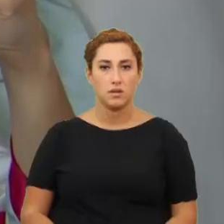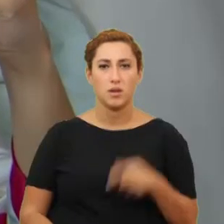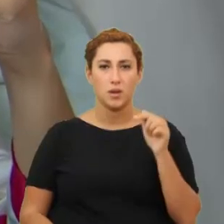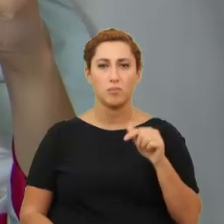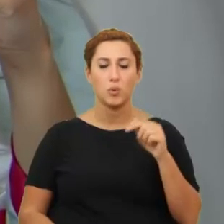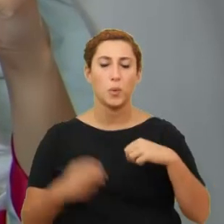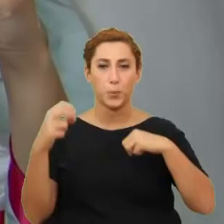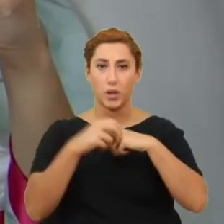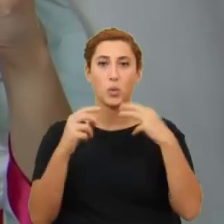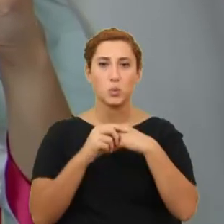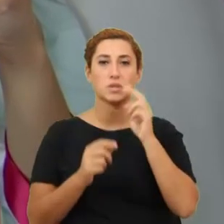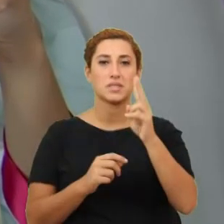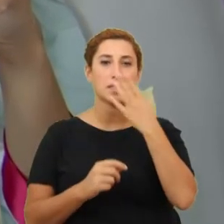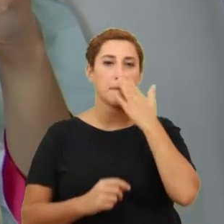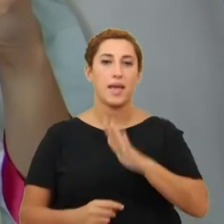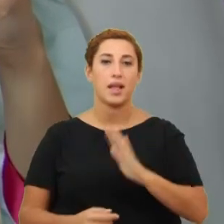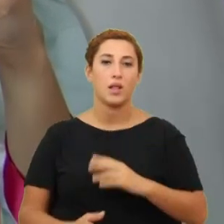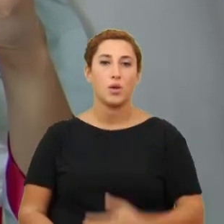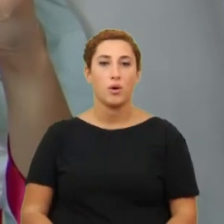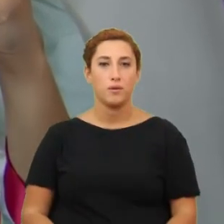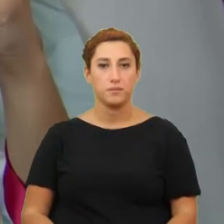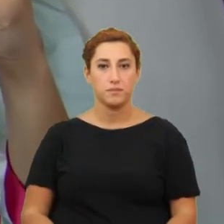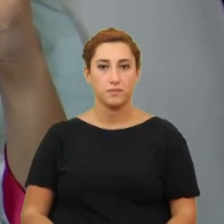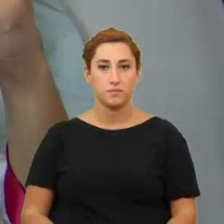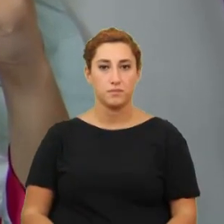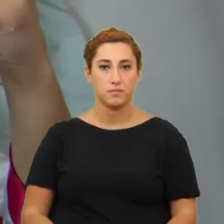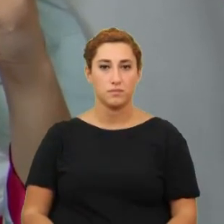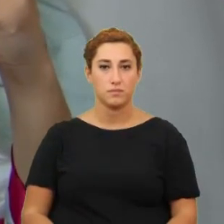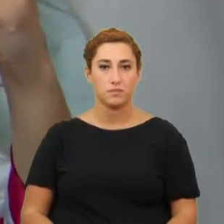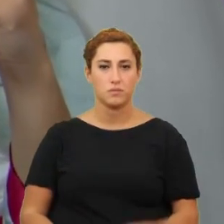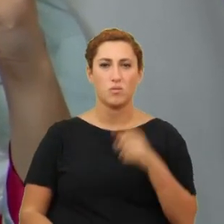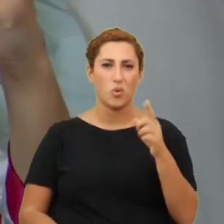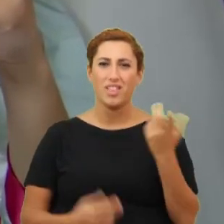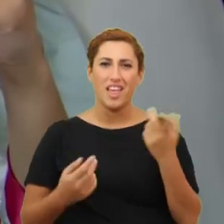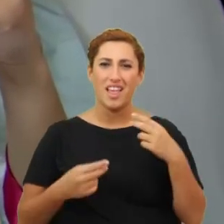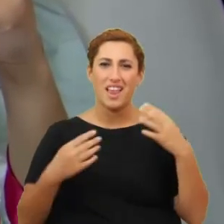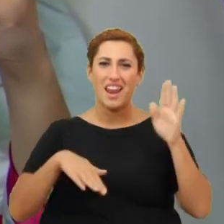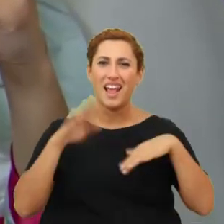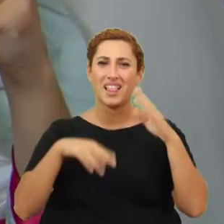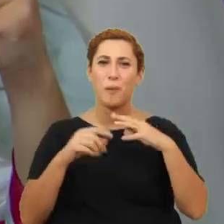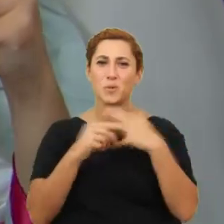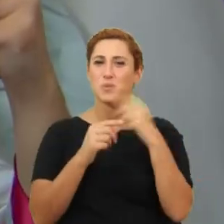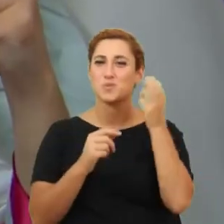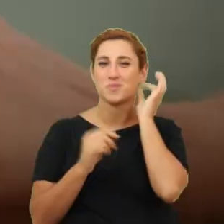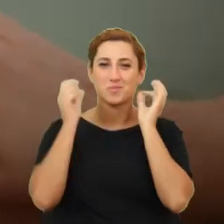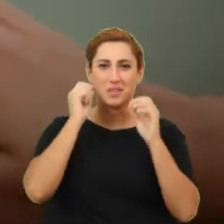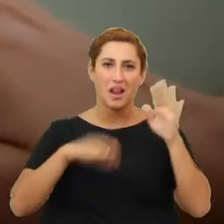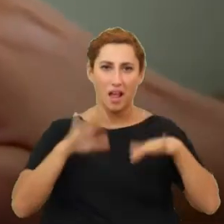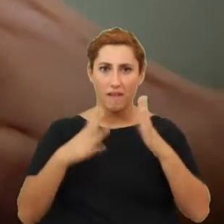Bu pırlanta yüzük seni bekliyor. Kuyumcu mesajı falan mı acaba? Yoo.